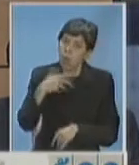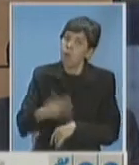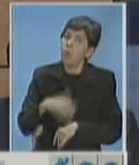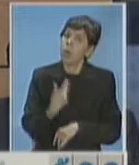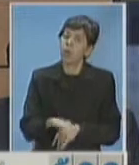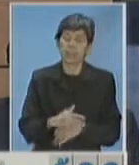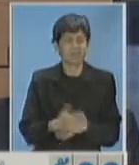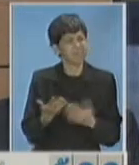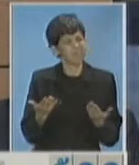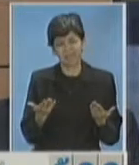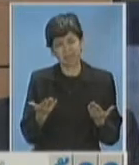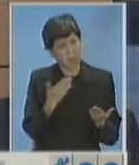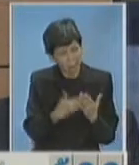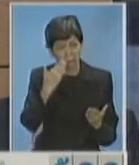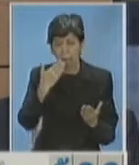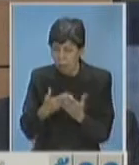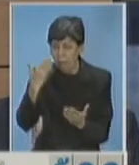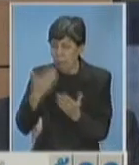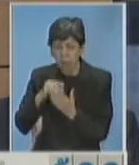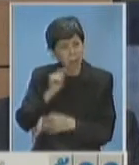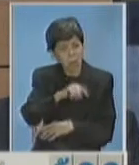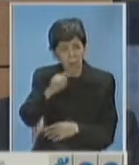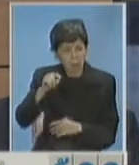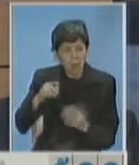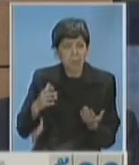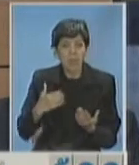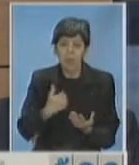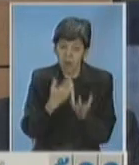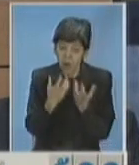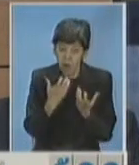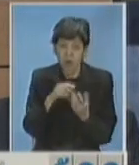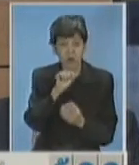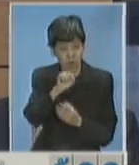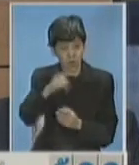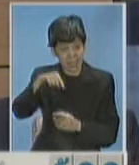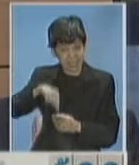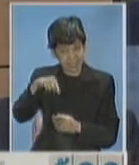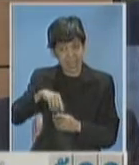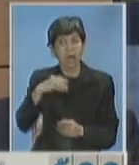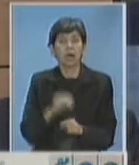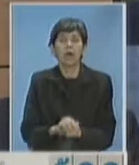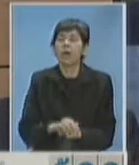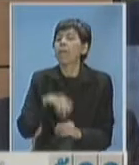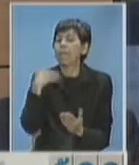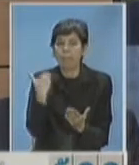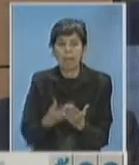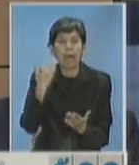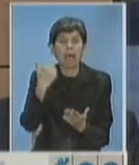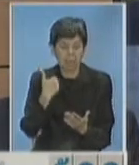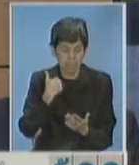านครับไม่มีอะไรไม่แพงแม้กระทั่งของในสภาผู้แทนราษฎรแห่งนี้ก็แสนจะแ